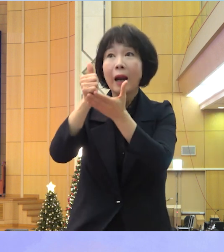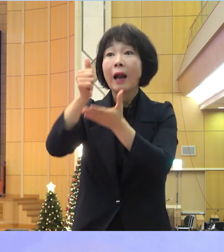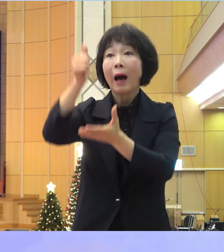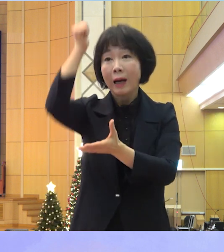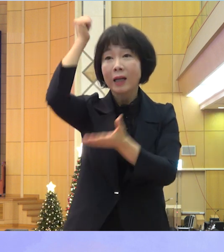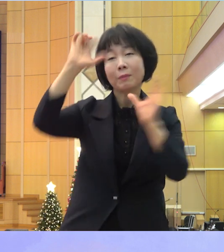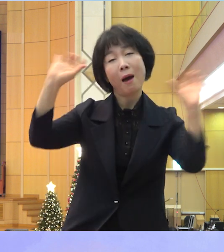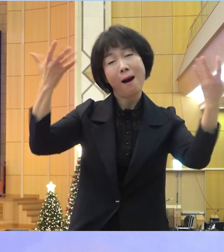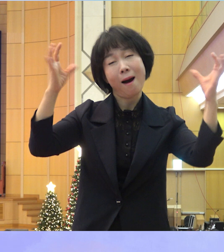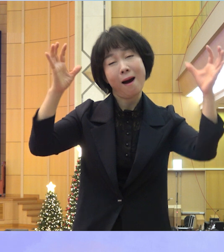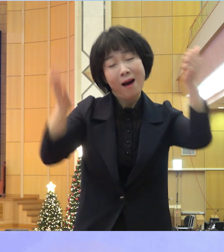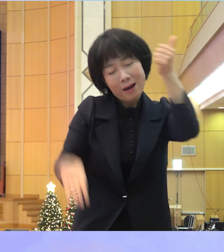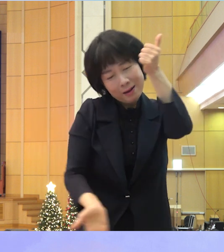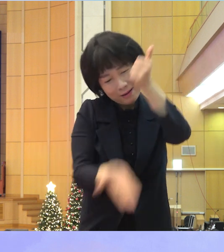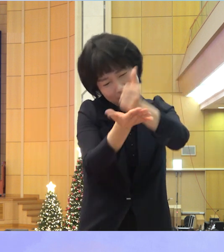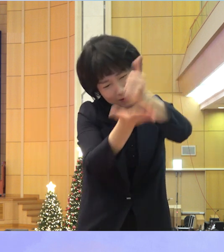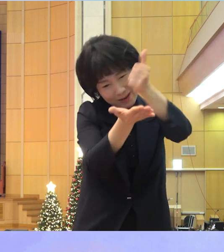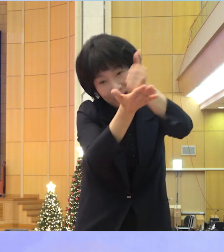하나님의 갈채.